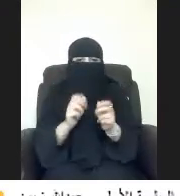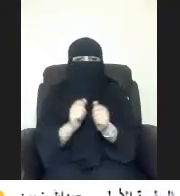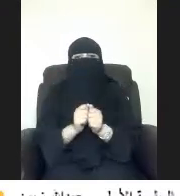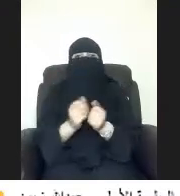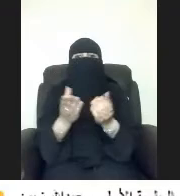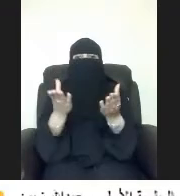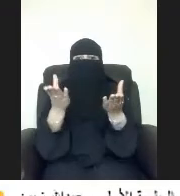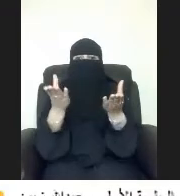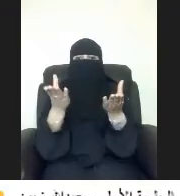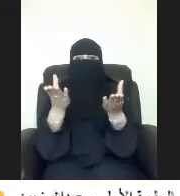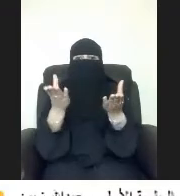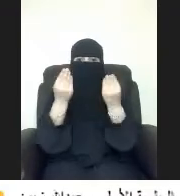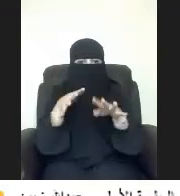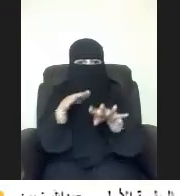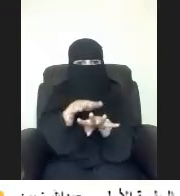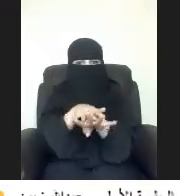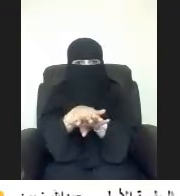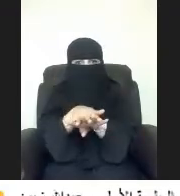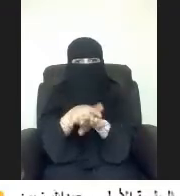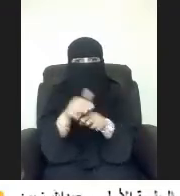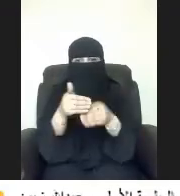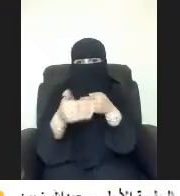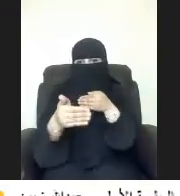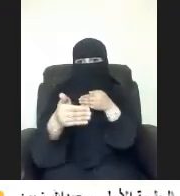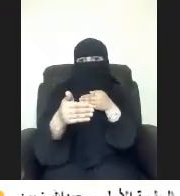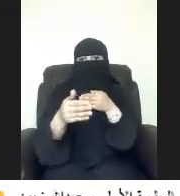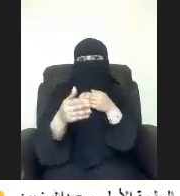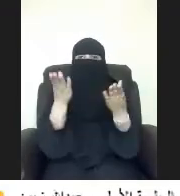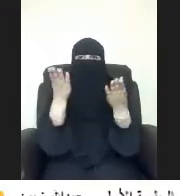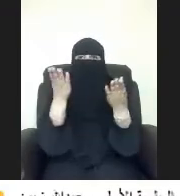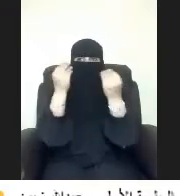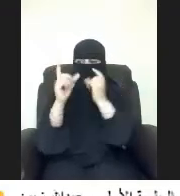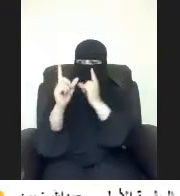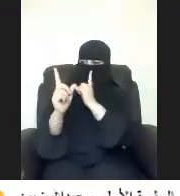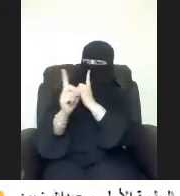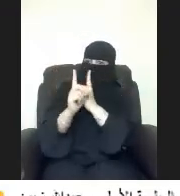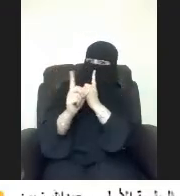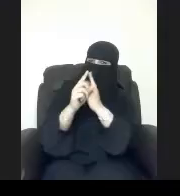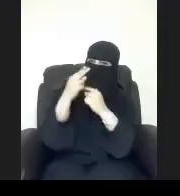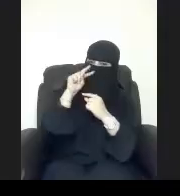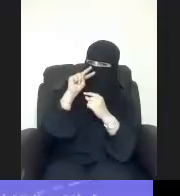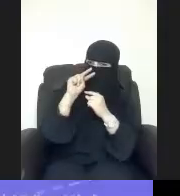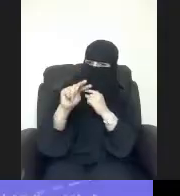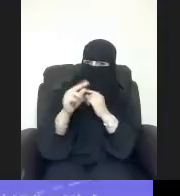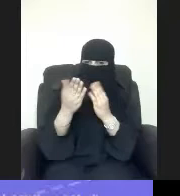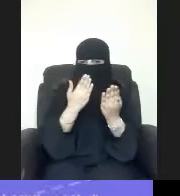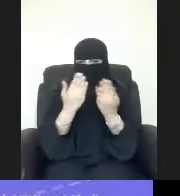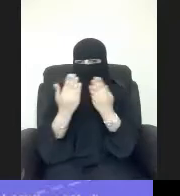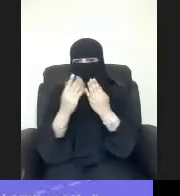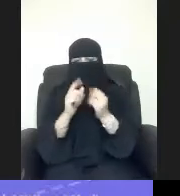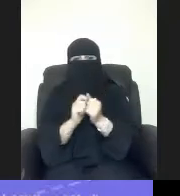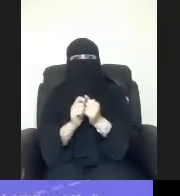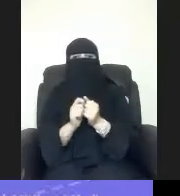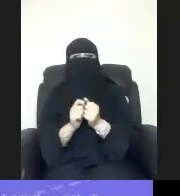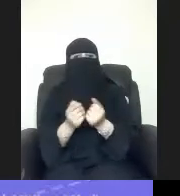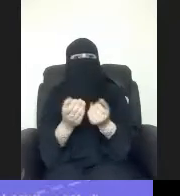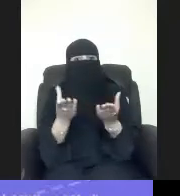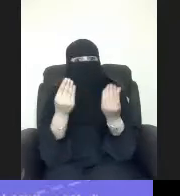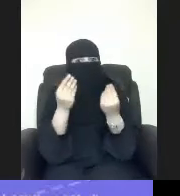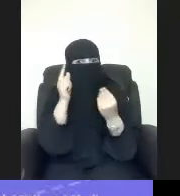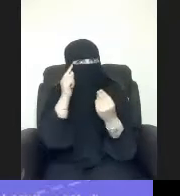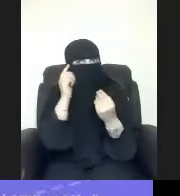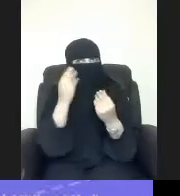بعد، وطبعا مدعم بتعلم وجها لوجه في التعلم المدمج، أنا أعتقد هذا يعني يعطينا نوع من